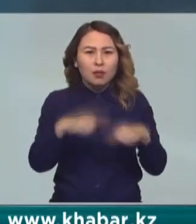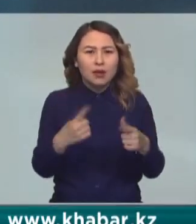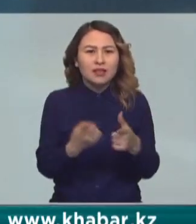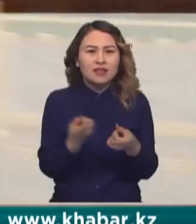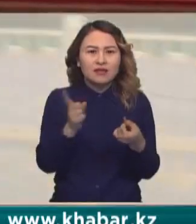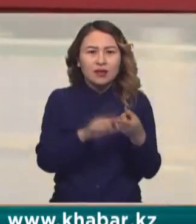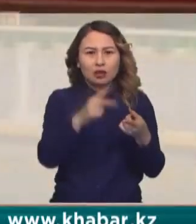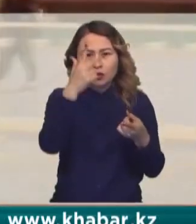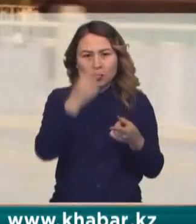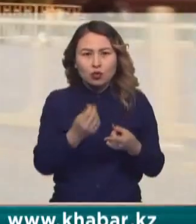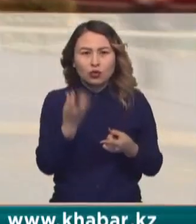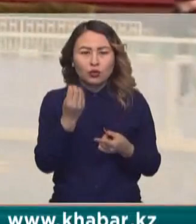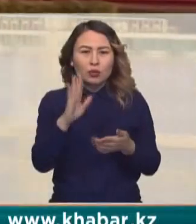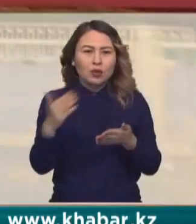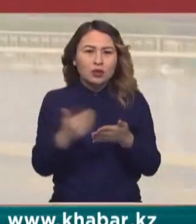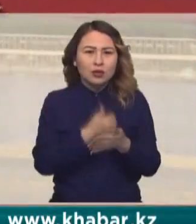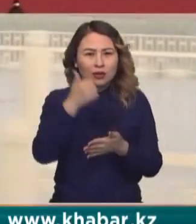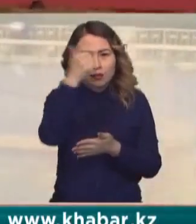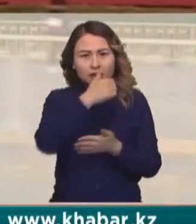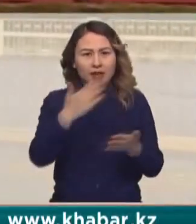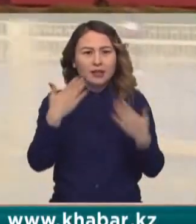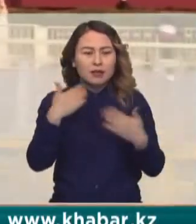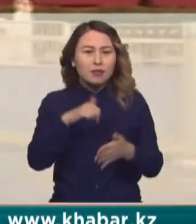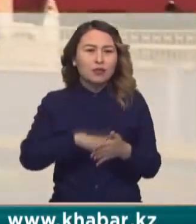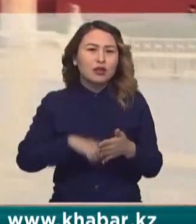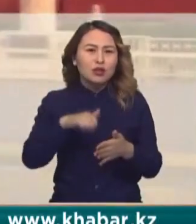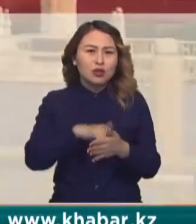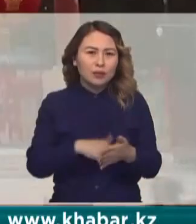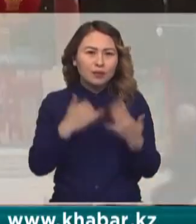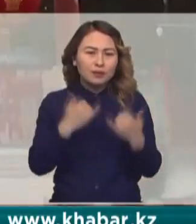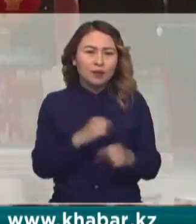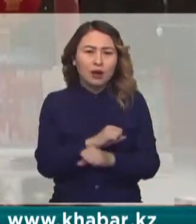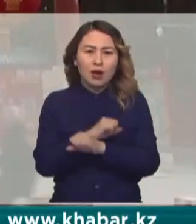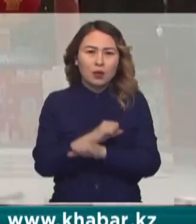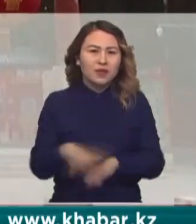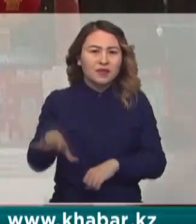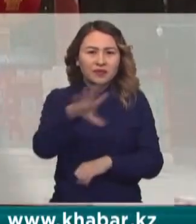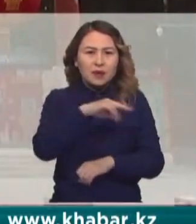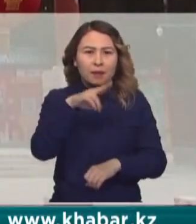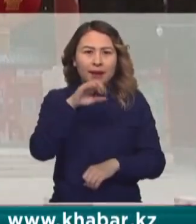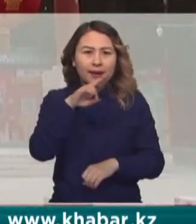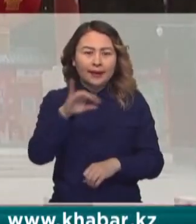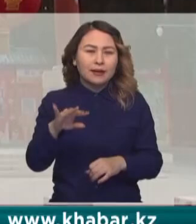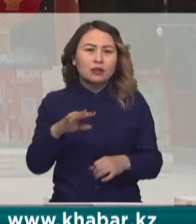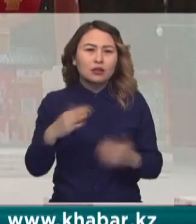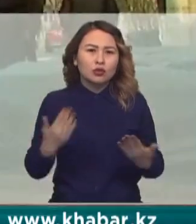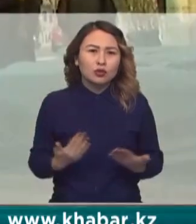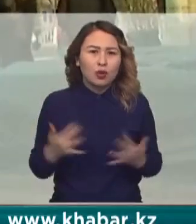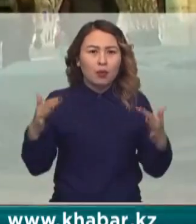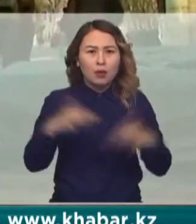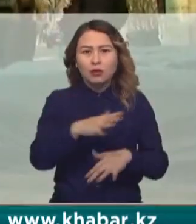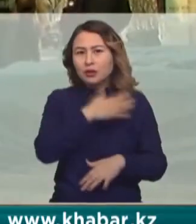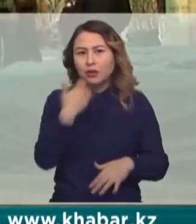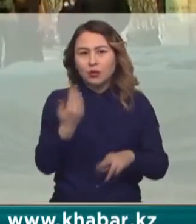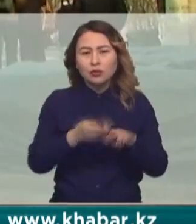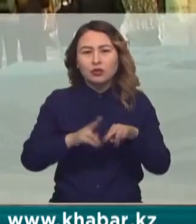эпидемияға байланысты тағы 3 күнге созылған жаңа жылдық демалыстарда себепші. Әзірге демалыстан қайтатын Пекин тұрғындарының ағыны көбейген жоқ.